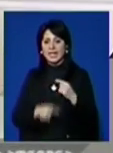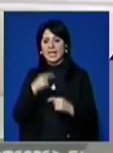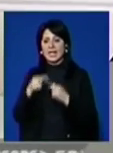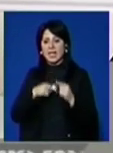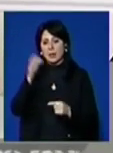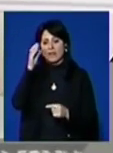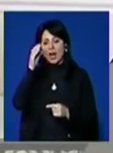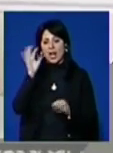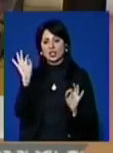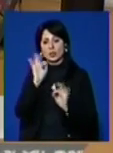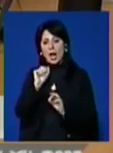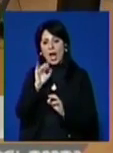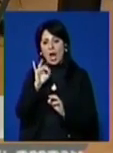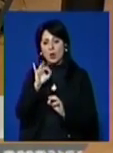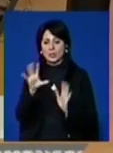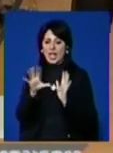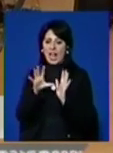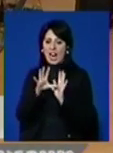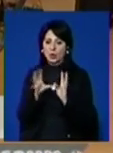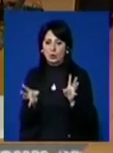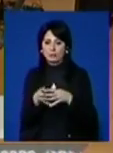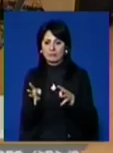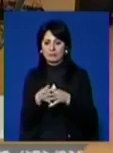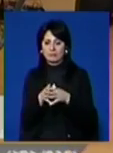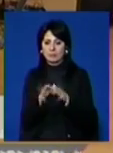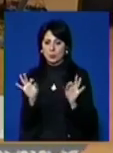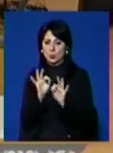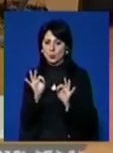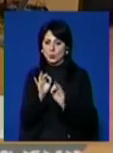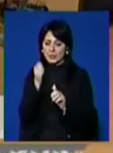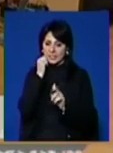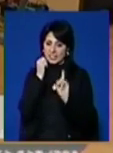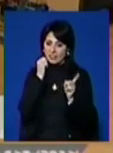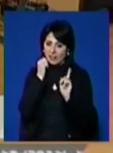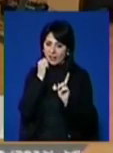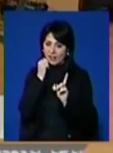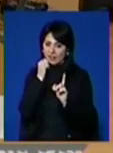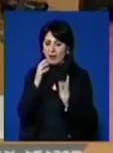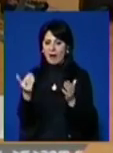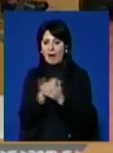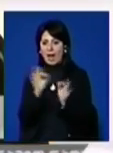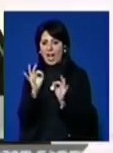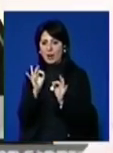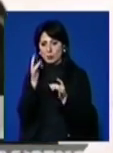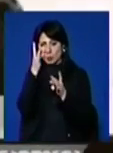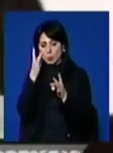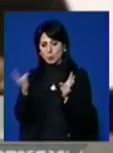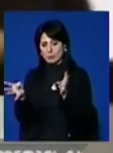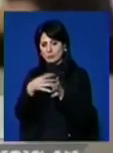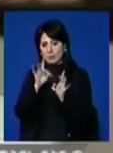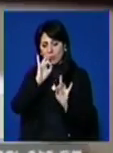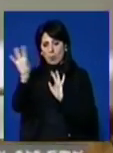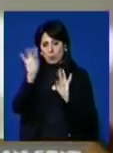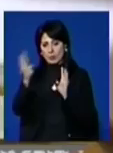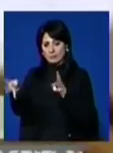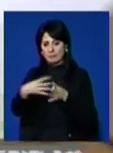თანამედროვე აკადემიური მუსიკა აკუსტიკური და ელექტრონული რითმებით, კლასიკური მუსიკის ინსტრუმენტალისტები ახალი მუსიკალური კულტურის